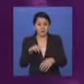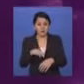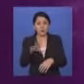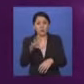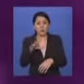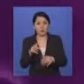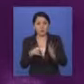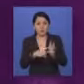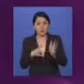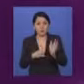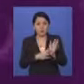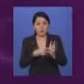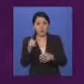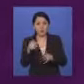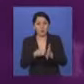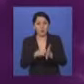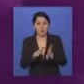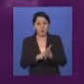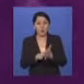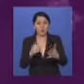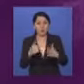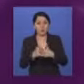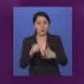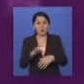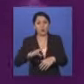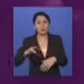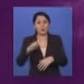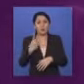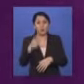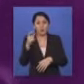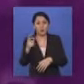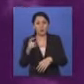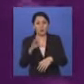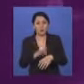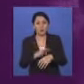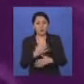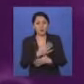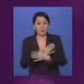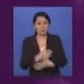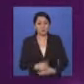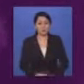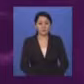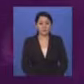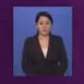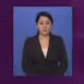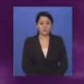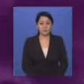7579 жағдай тіркелген. Осы күнге дейін өңірдің 40 азаматы вирустан көз жұмды.